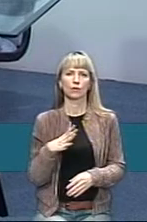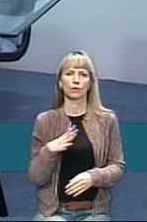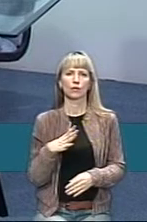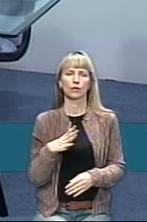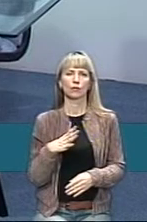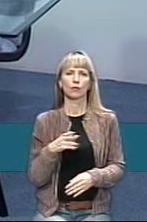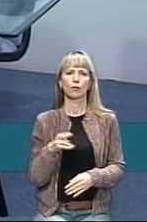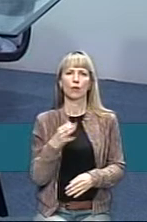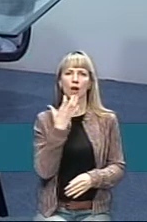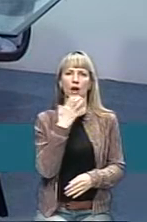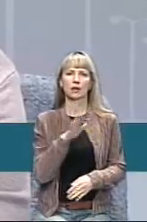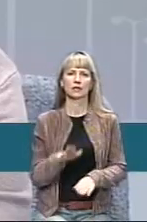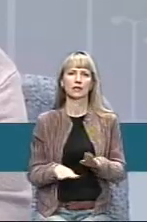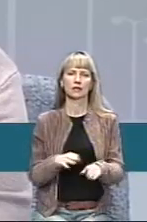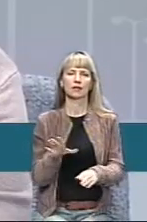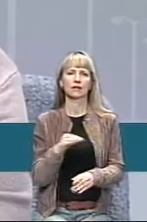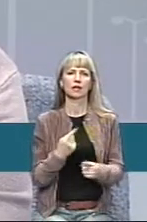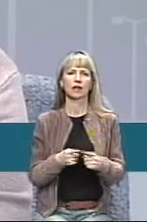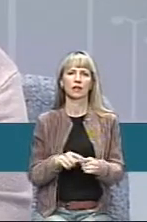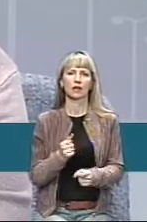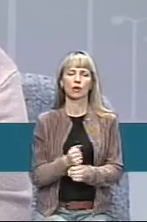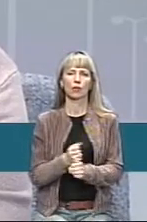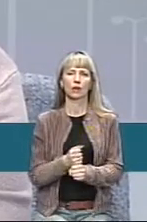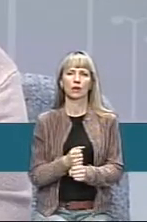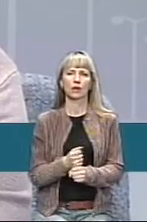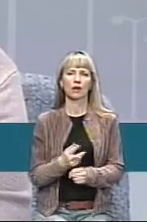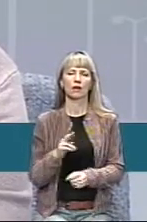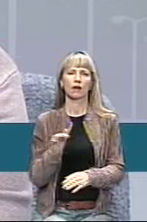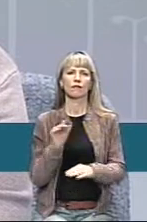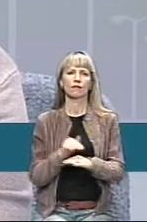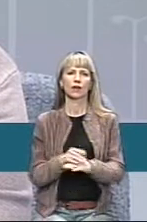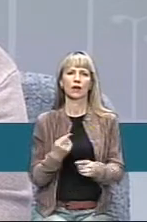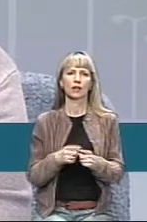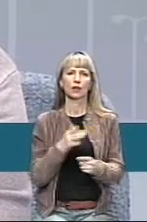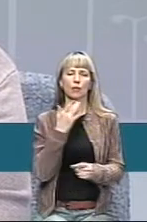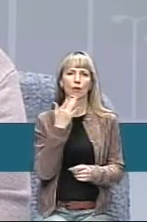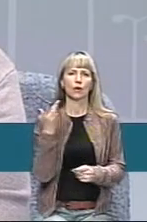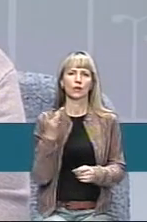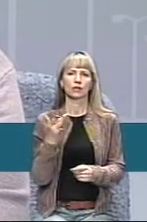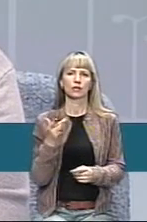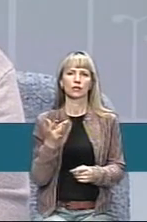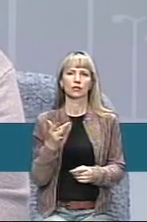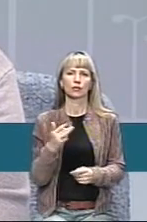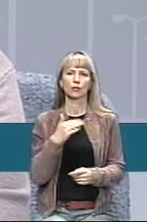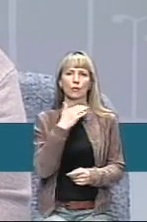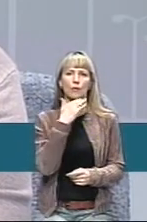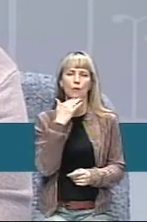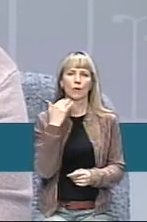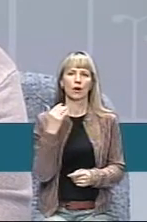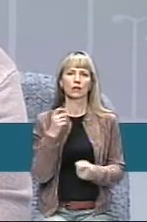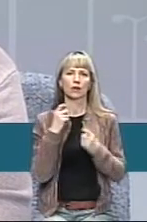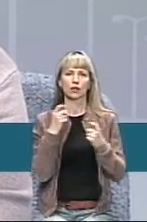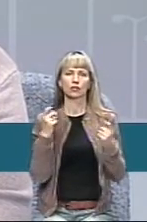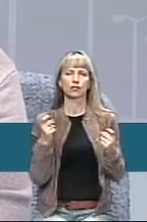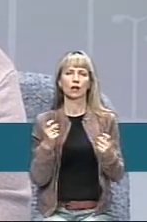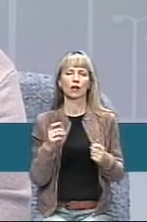по гарячим слідам це все робити. А як виявилося, ці політичні партії, які багато кричали,